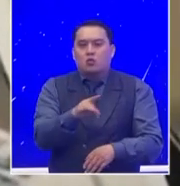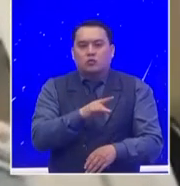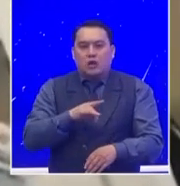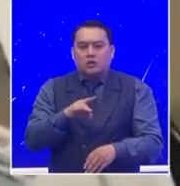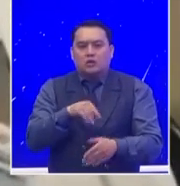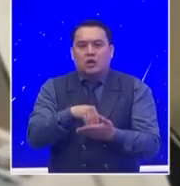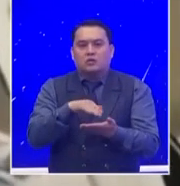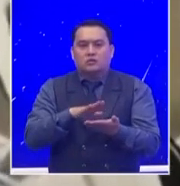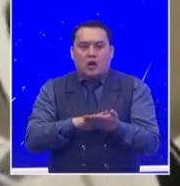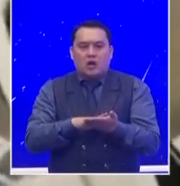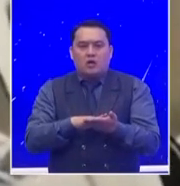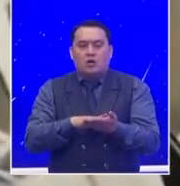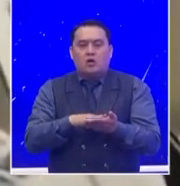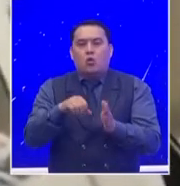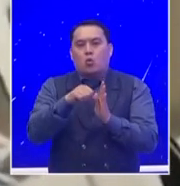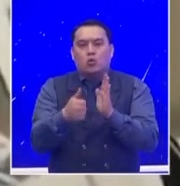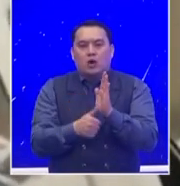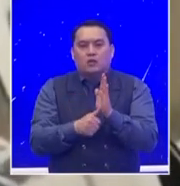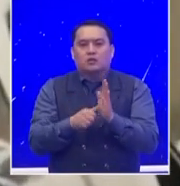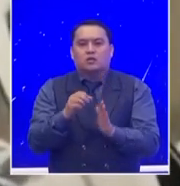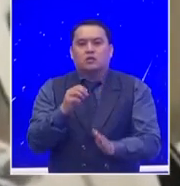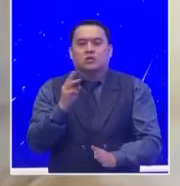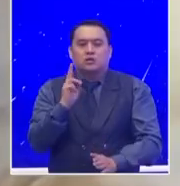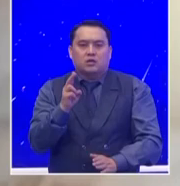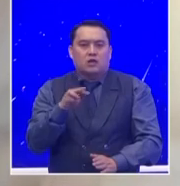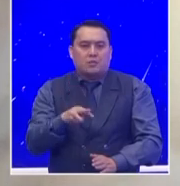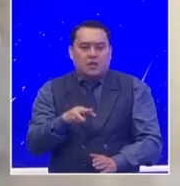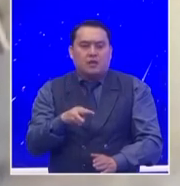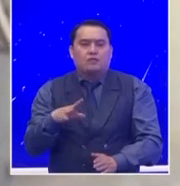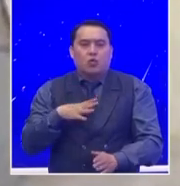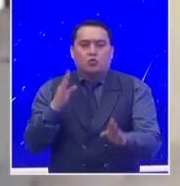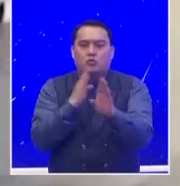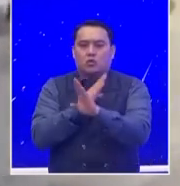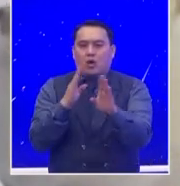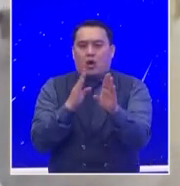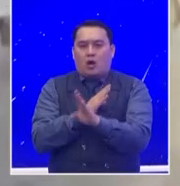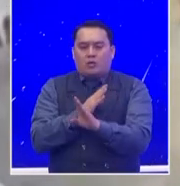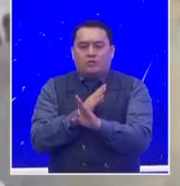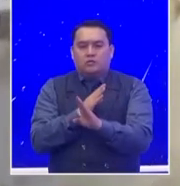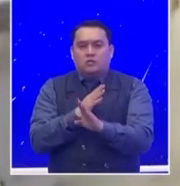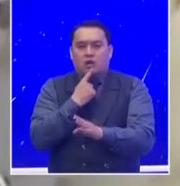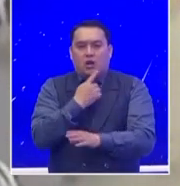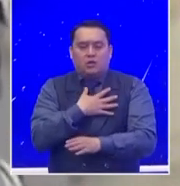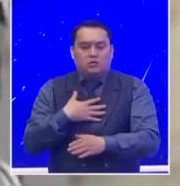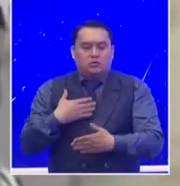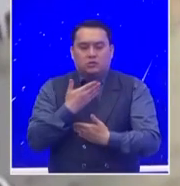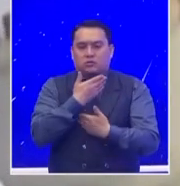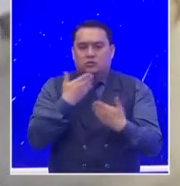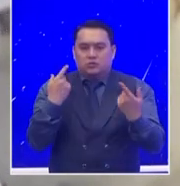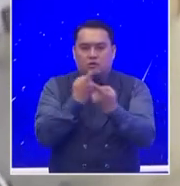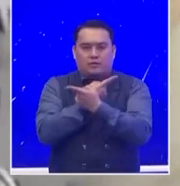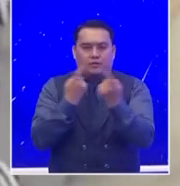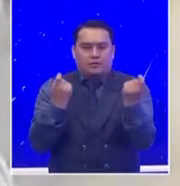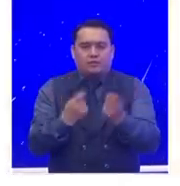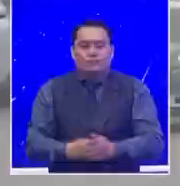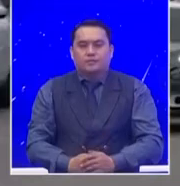орналасқан, зілзала тереңдігі 16 шақырымға дейін жеткен. Әзірге табиғаттың тосын незінен зардап шеккендер туралы мәлімет